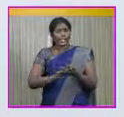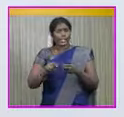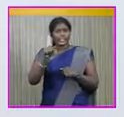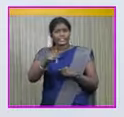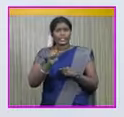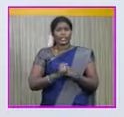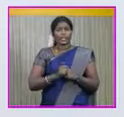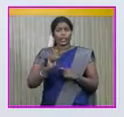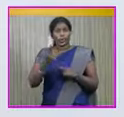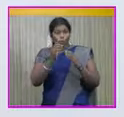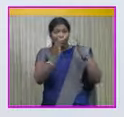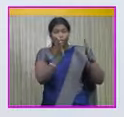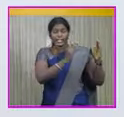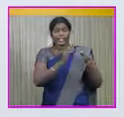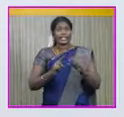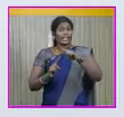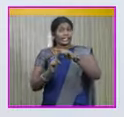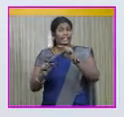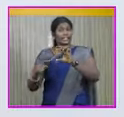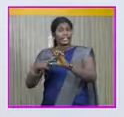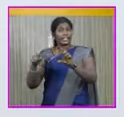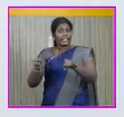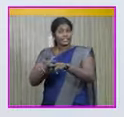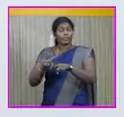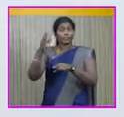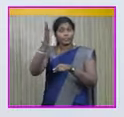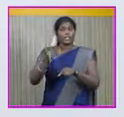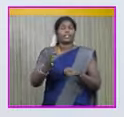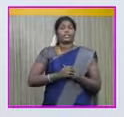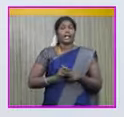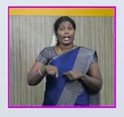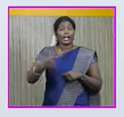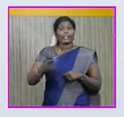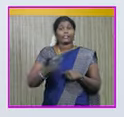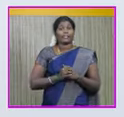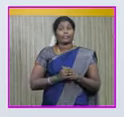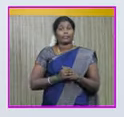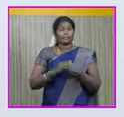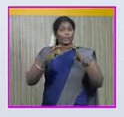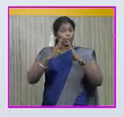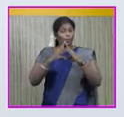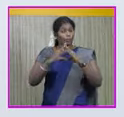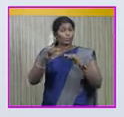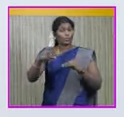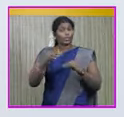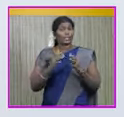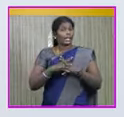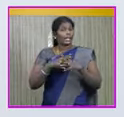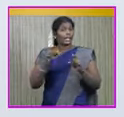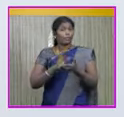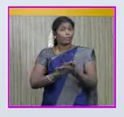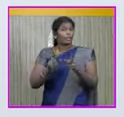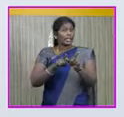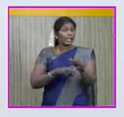ஒரு பக்கமான TE-க்கு இணையாக உள்ளது. அடுத்தது முக்கோணம் இந்த WHY, அதாவது